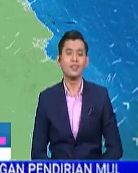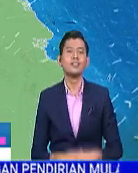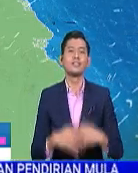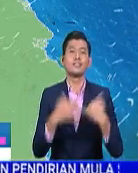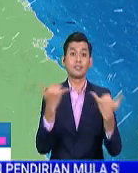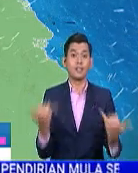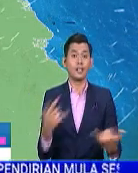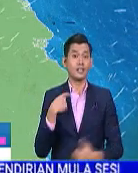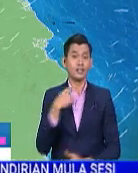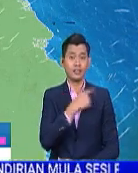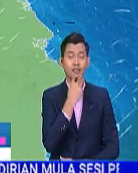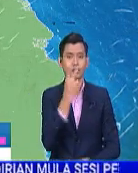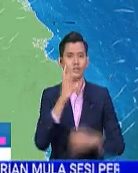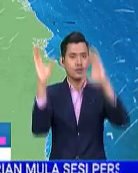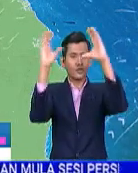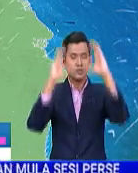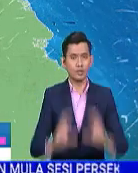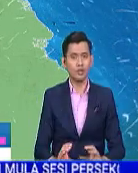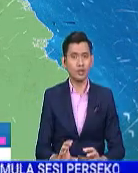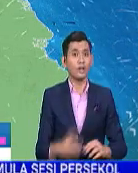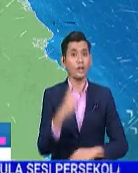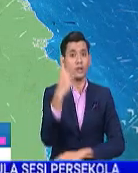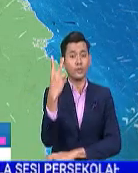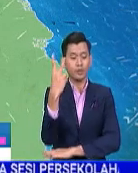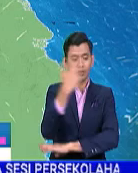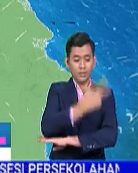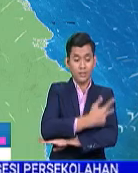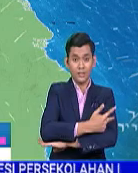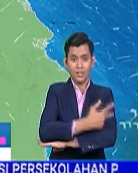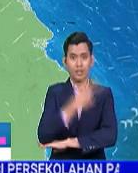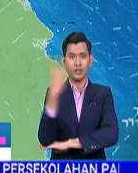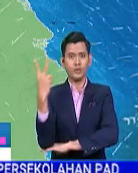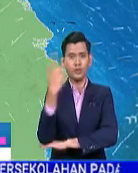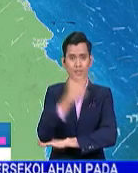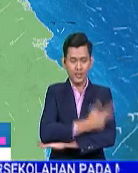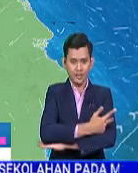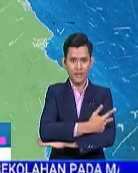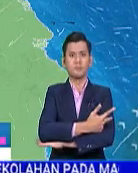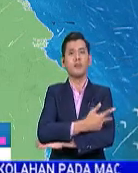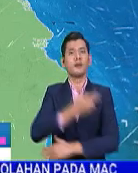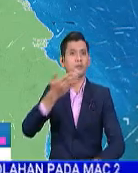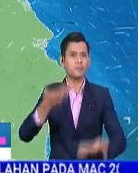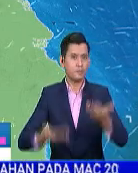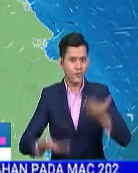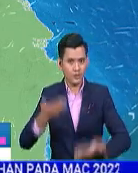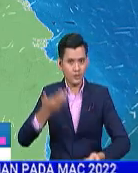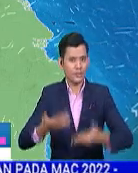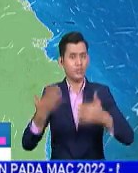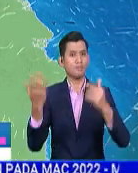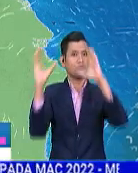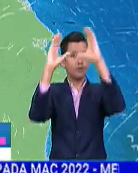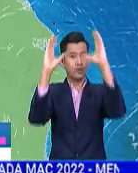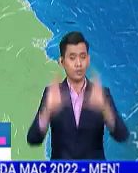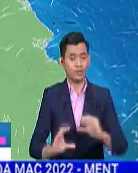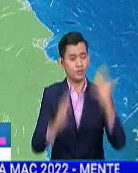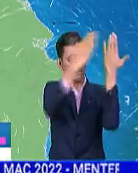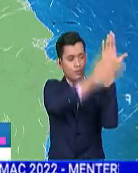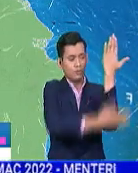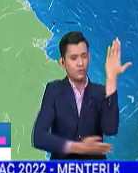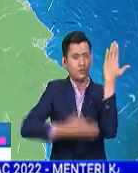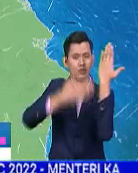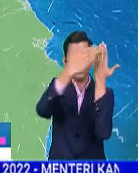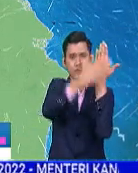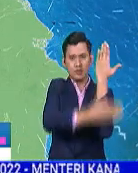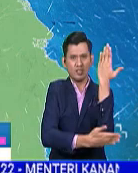keadaan cuaca dalam tempoh 2-3 hari ini, Met Malaysia menjangkakan keadaan cuaca di semenanjung Malaysia akan menerima